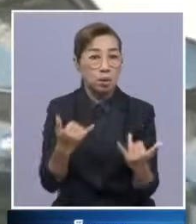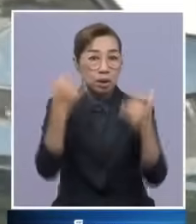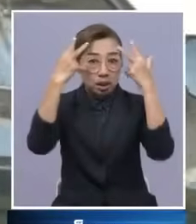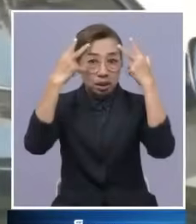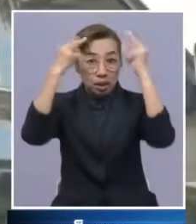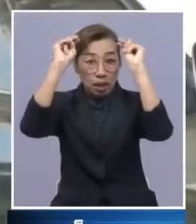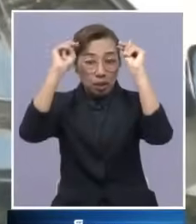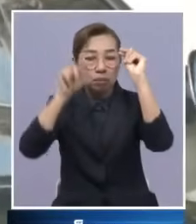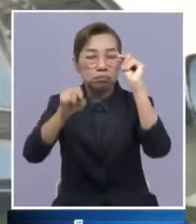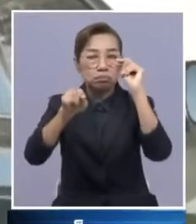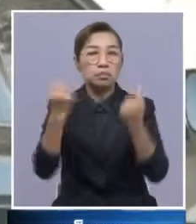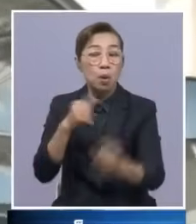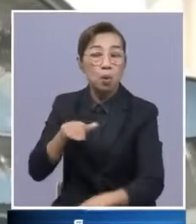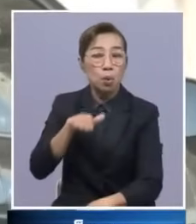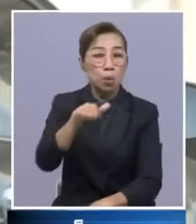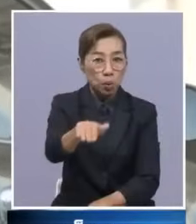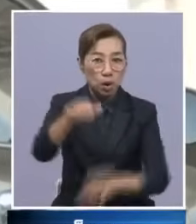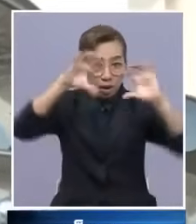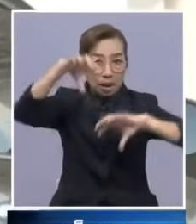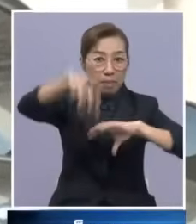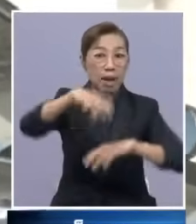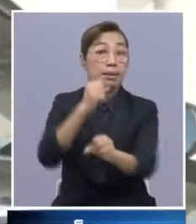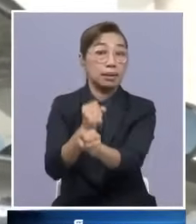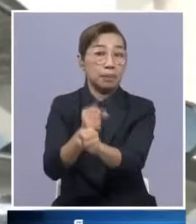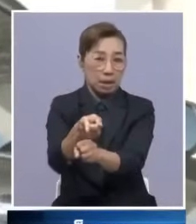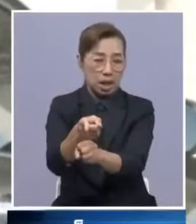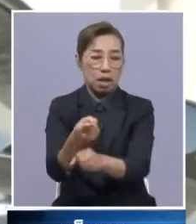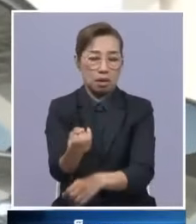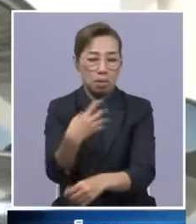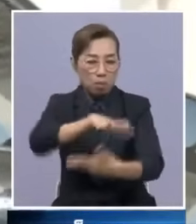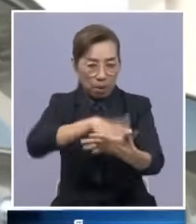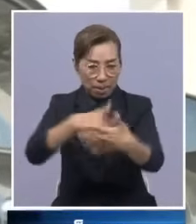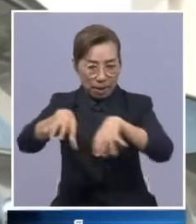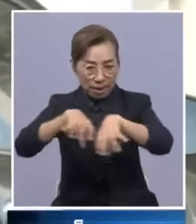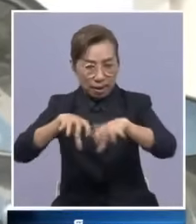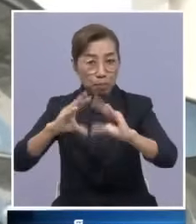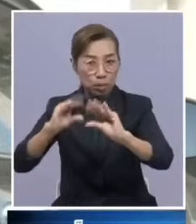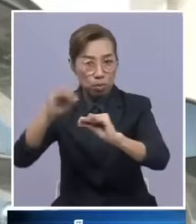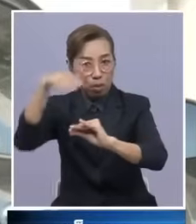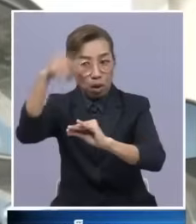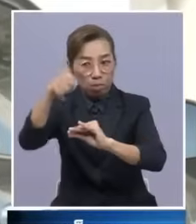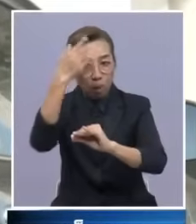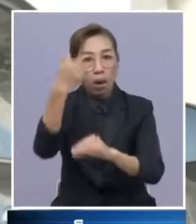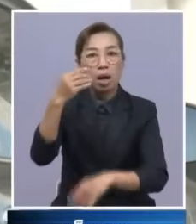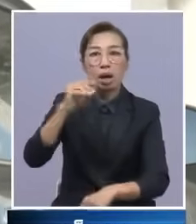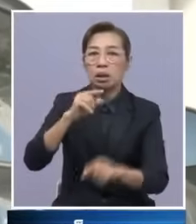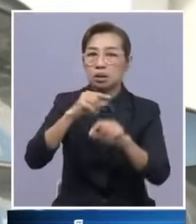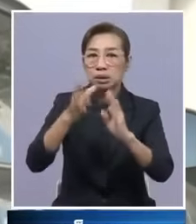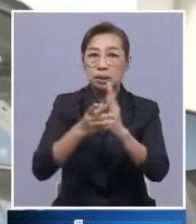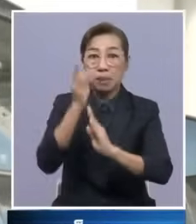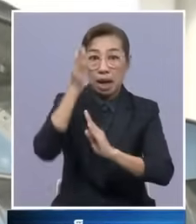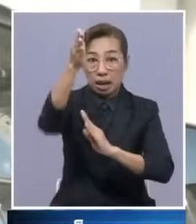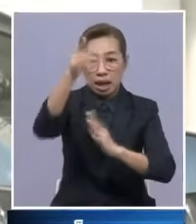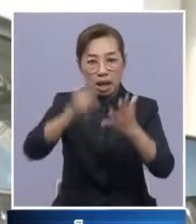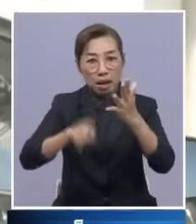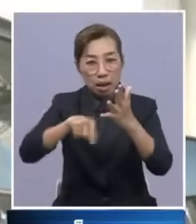ายกรัฐมนตรีก็เดินทางเข้าปฏิบัติงานที่ทำเนียบรัฐบาลมีการเตรียมประชุมก่อนการเดินทางไปเยือนประเทศญี่ปุ่นในช่วงปลายสัปดาห์หน้า